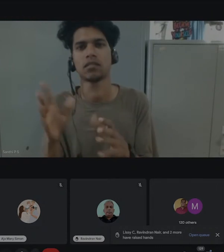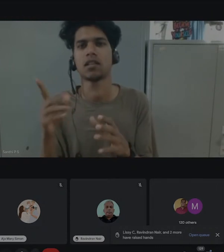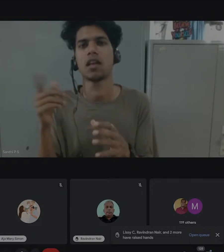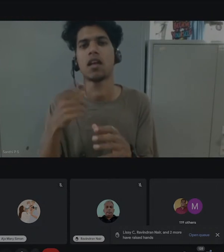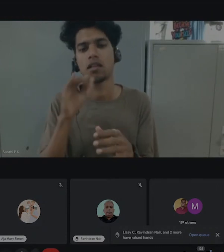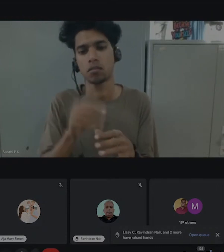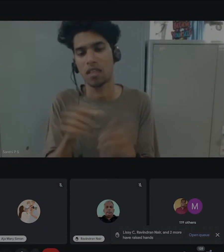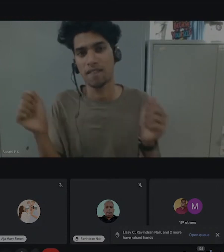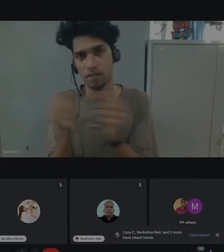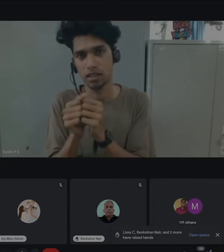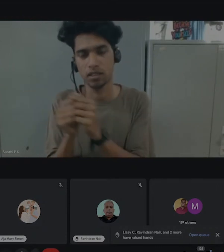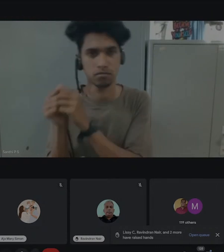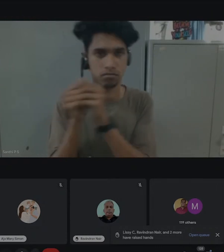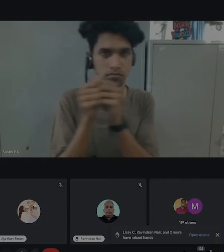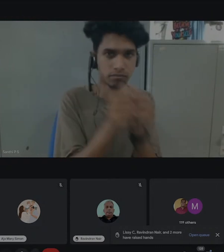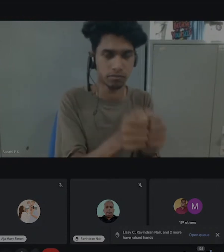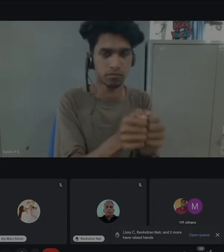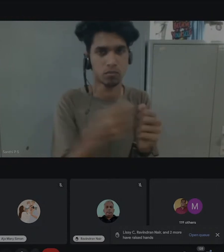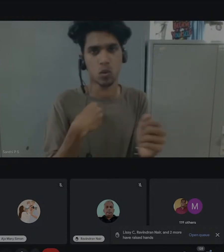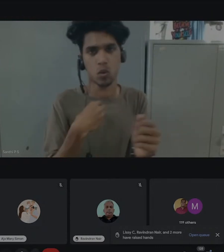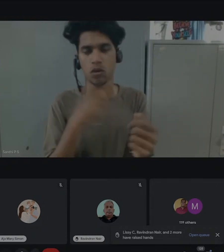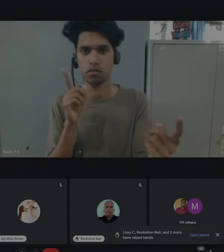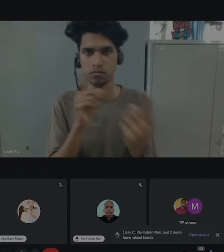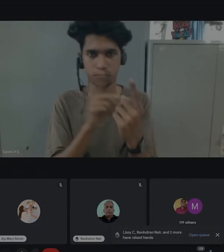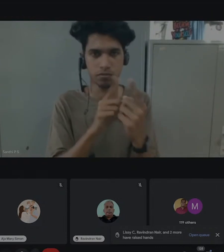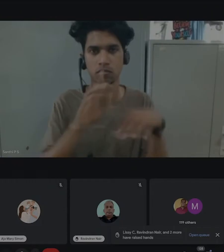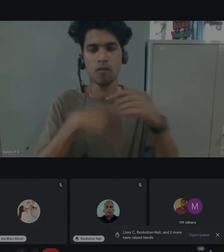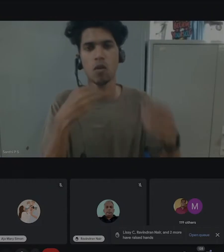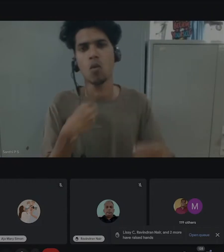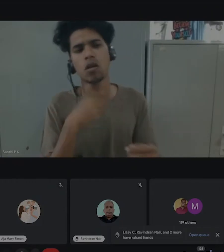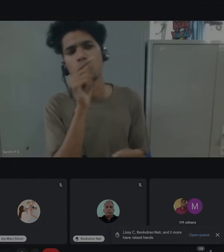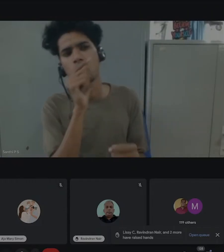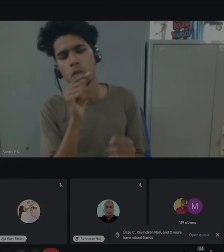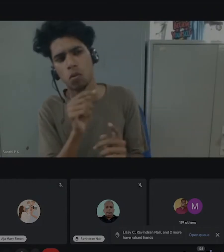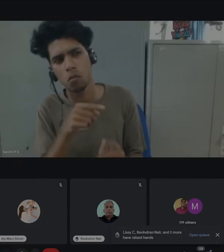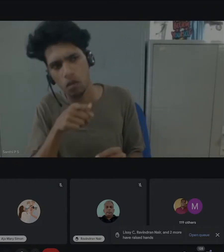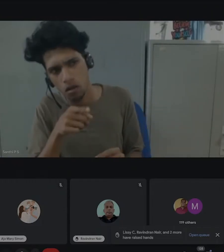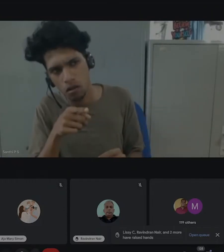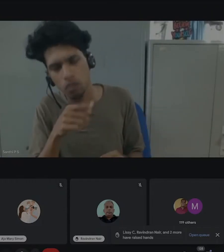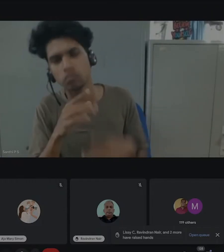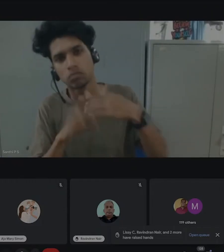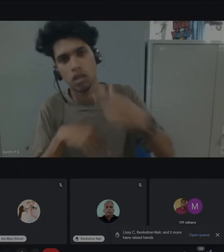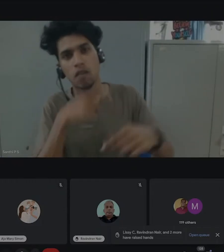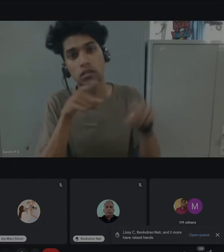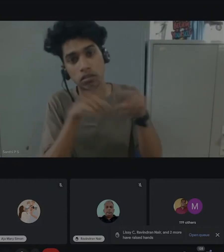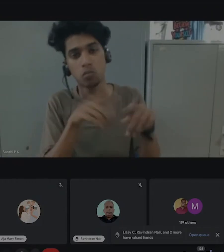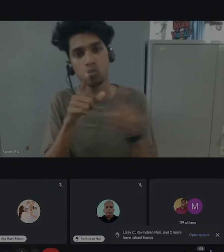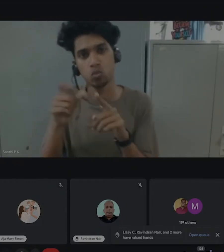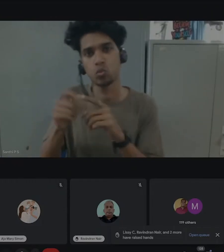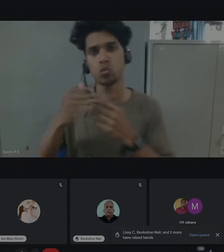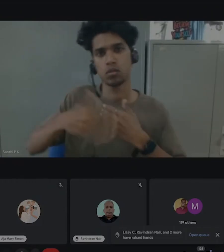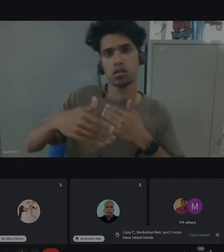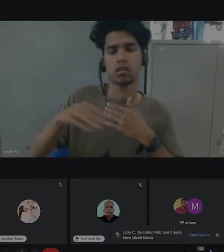സ്പീച്ച് തെറപ്പിസ്റ്റിന്റെ അടുത്ത് വരികയും അവരെന്താണ് പറയുന്നത് എന്ന് വെച്ച് കഴിഞ്ഞാൽ അതെല്ലാം വിശദമായി കേട്ട് മനസ്സിലാക്കുകയും അതുപോലെ പ്രവർത്തിക്കുകയും വേണം. സ്പീച്ച് തെറപ്പി